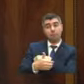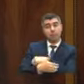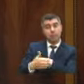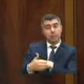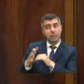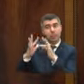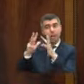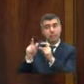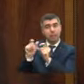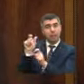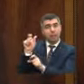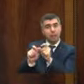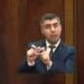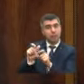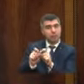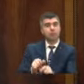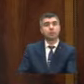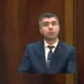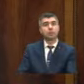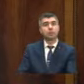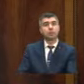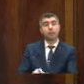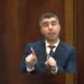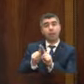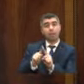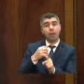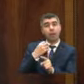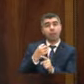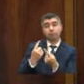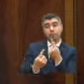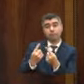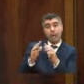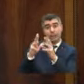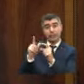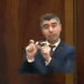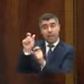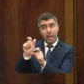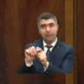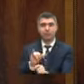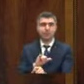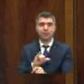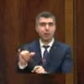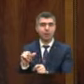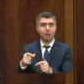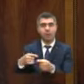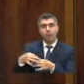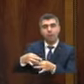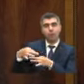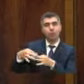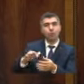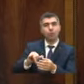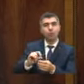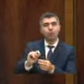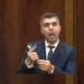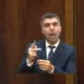ثانية، وليس بناءً على معياري عدد السكان والمساحة الجغرافية التي تجعل المناطق